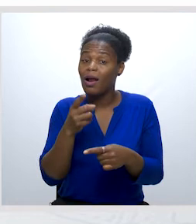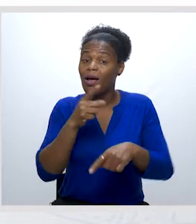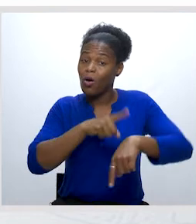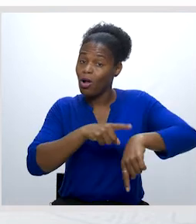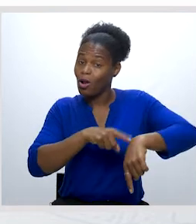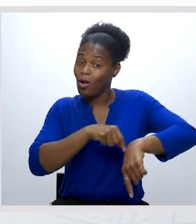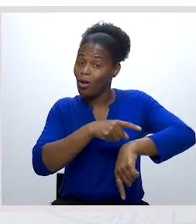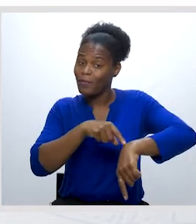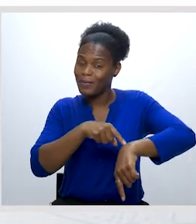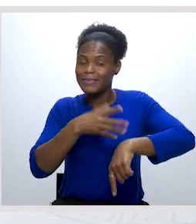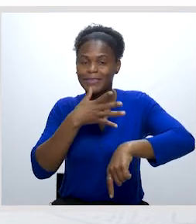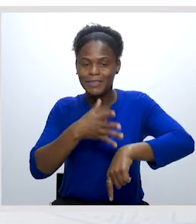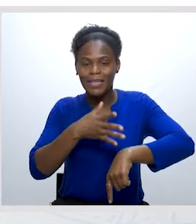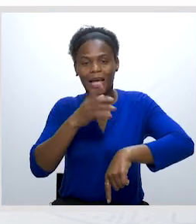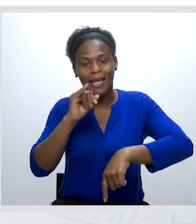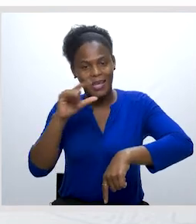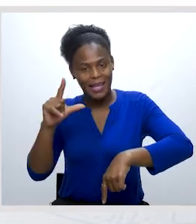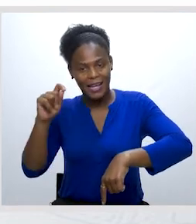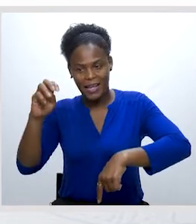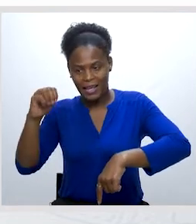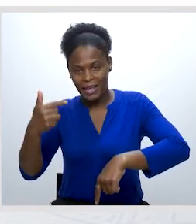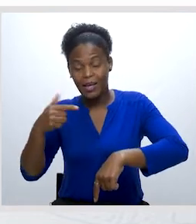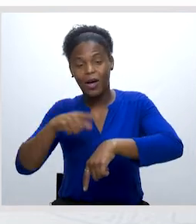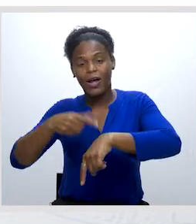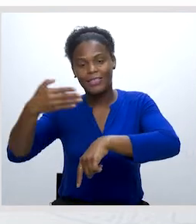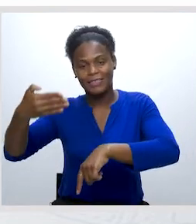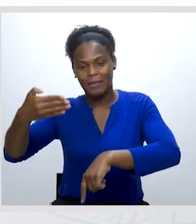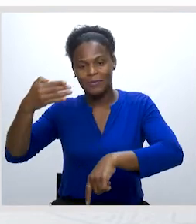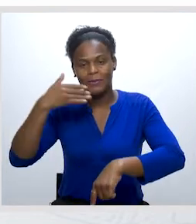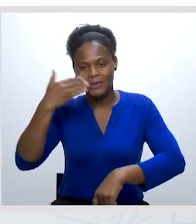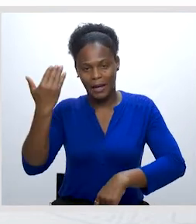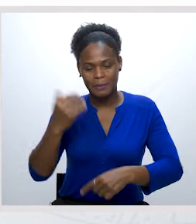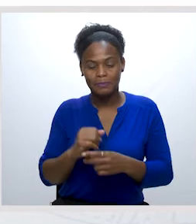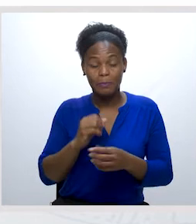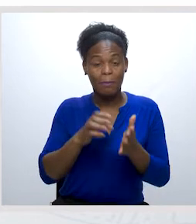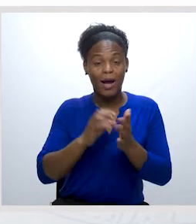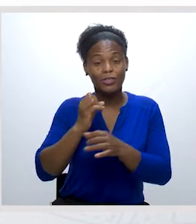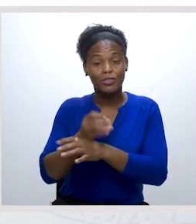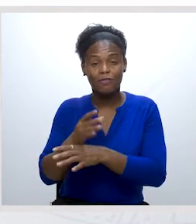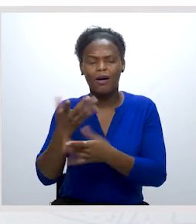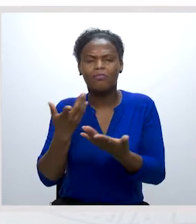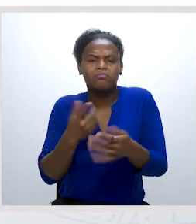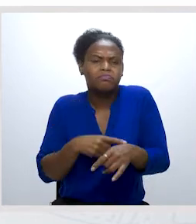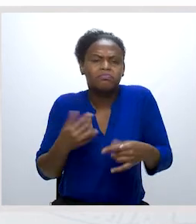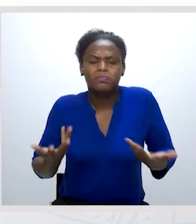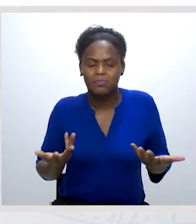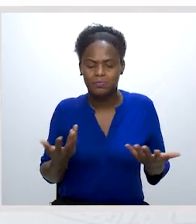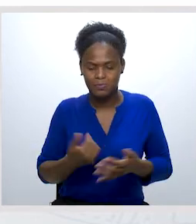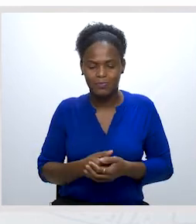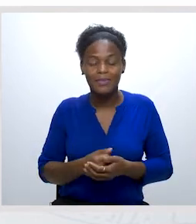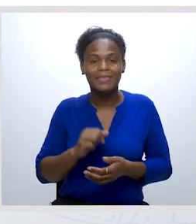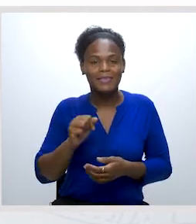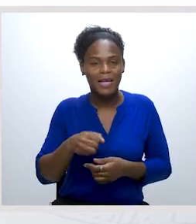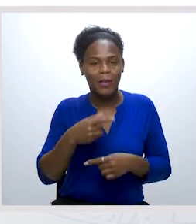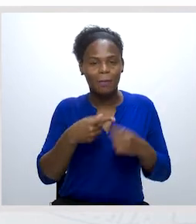nous dit il est 7 heures. Image suivante, c'est quelle période?